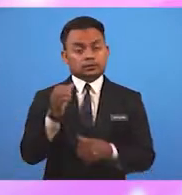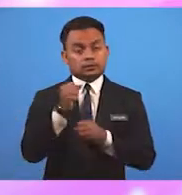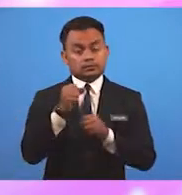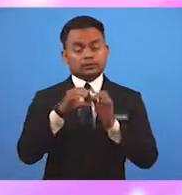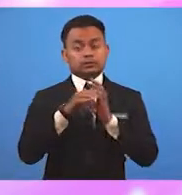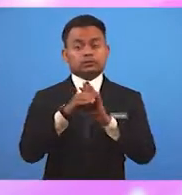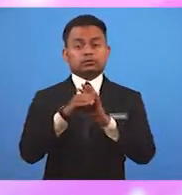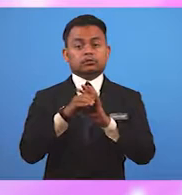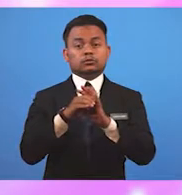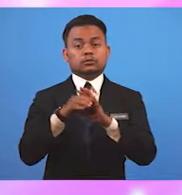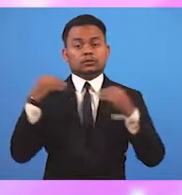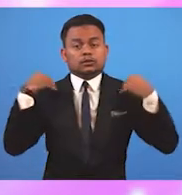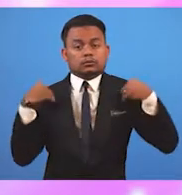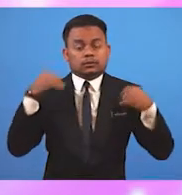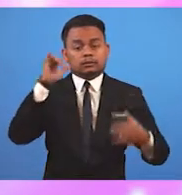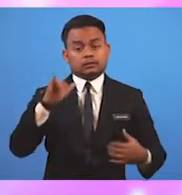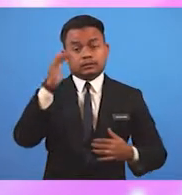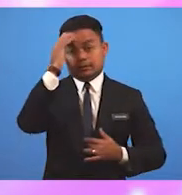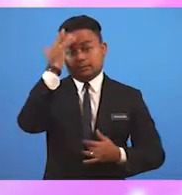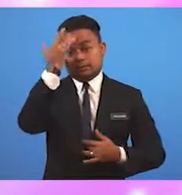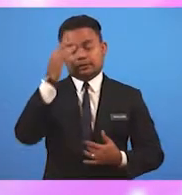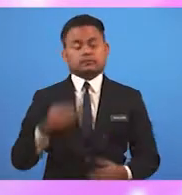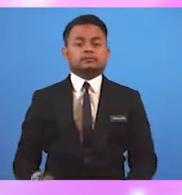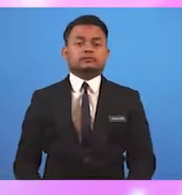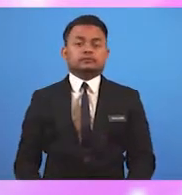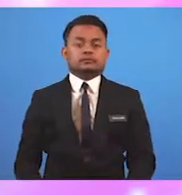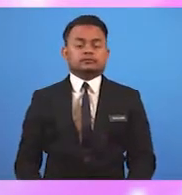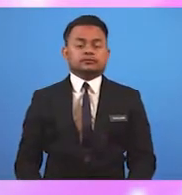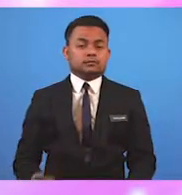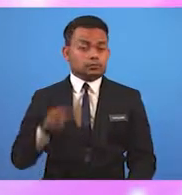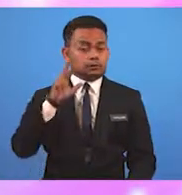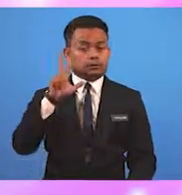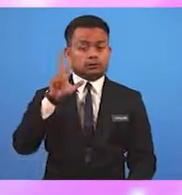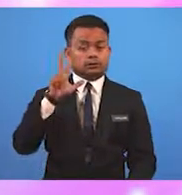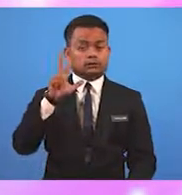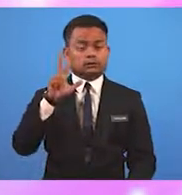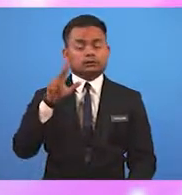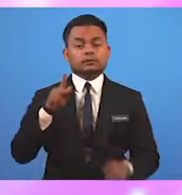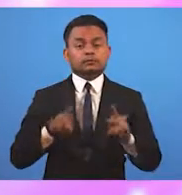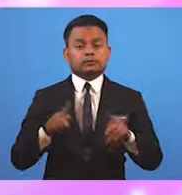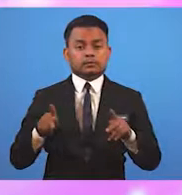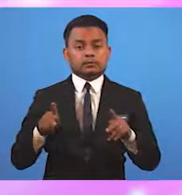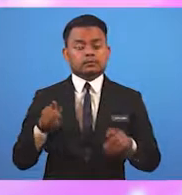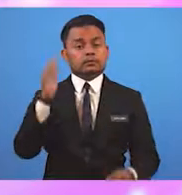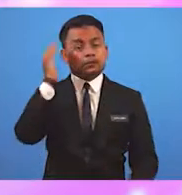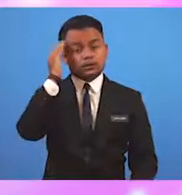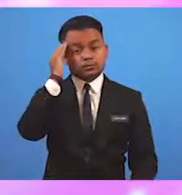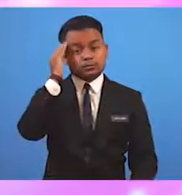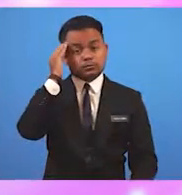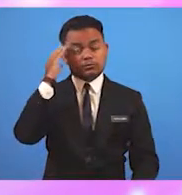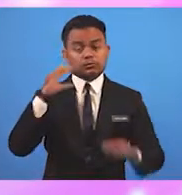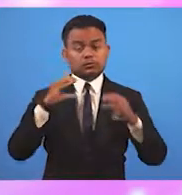berpenyakit. Dan objektif kita yang ketiga adalah para pelajar perlulah mengetahui kaedah dan juga